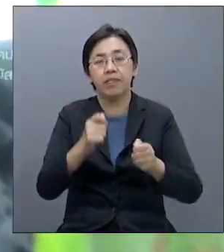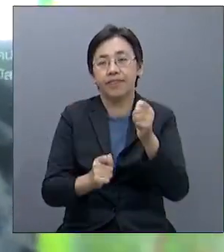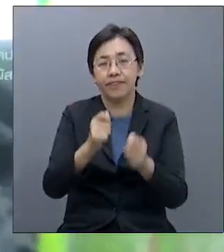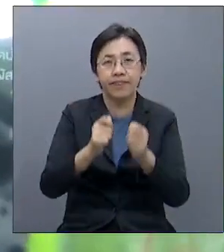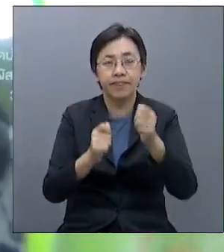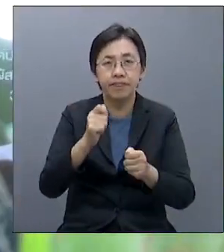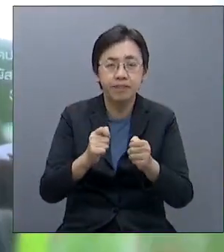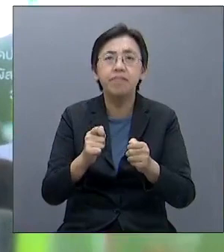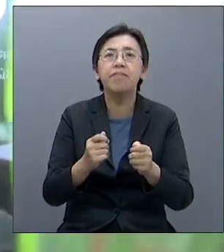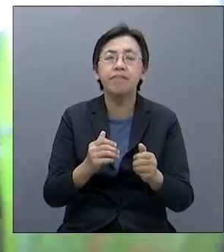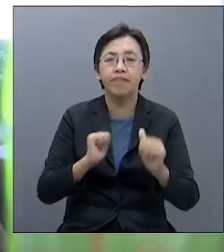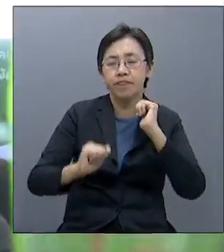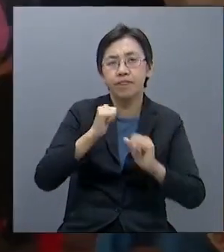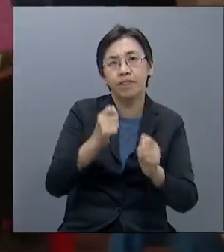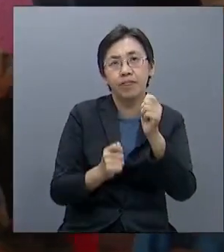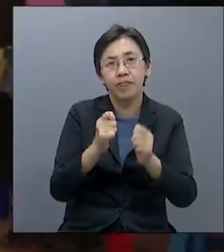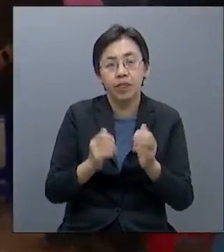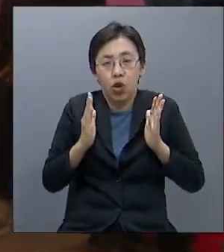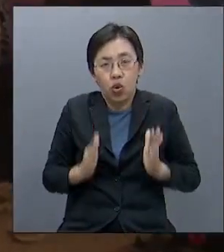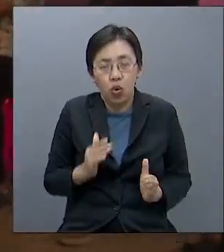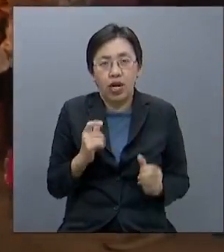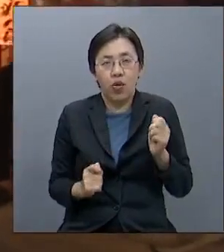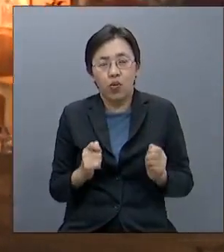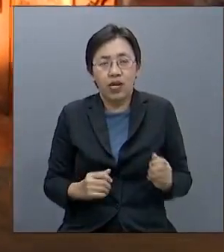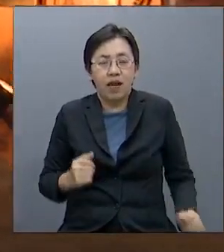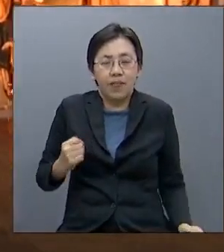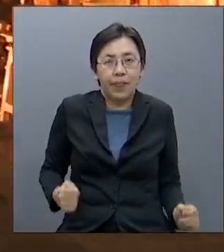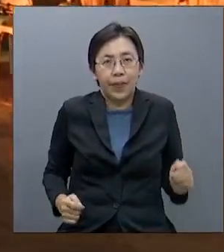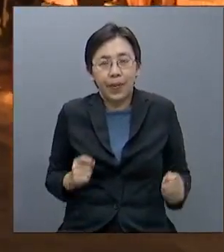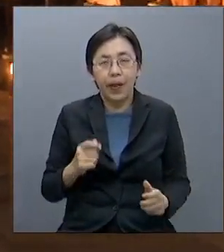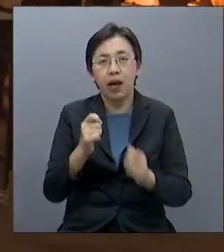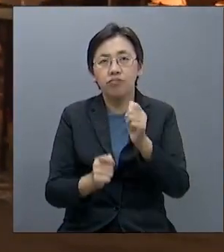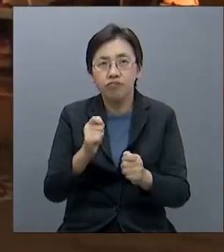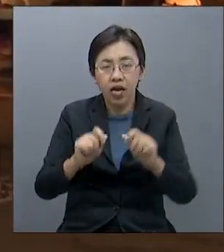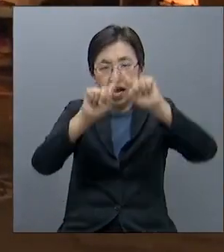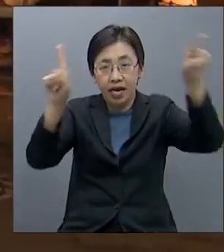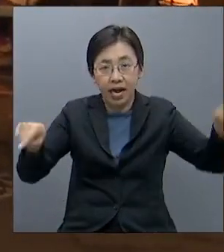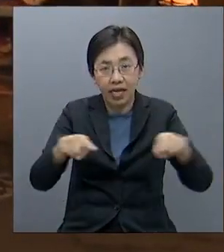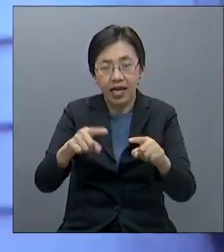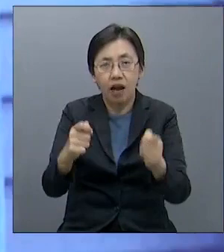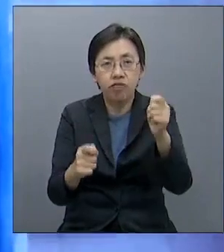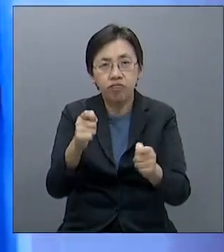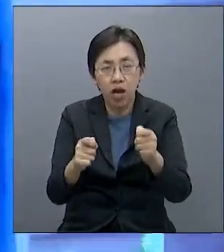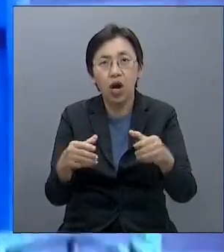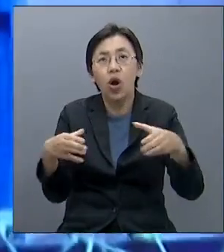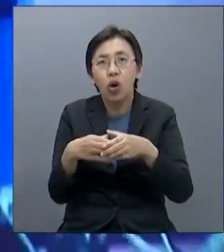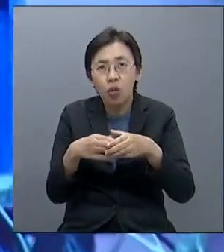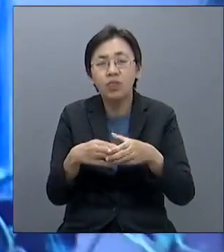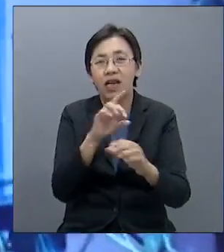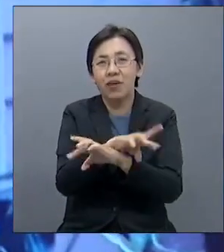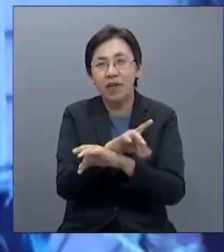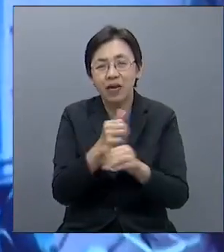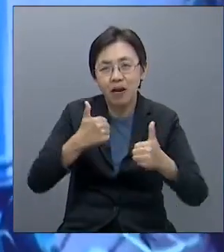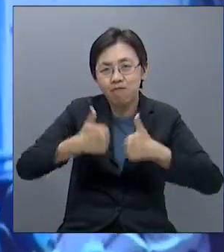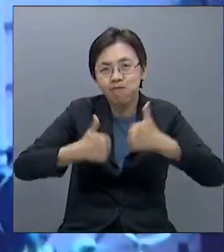เห็นความหลากหลายของหุ่นคนหุ่นกระบอกละครชาตรีหนังใหญ่และหนังตะลุงที่มีคณะหนังตะลุงเมืองเพชรมาประชันกันทั้